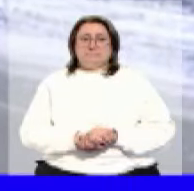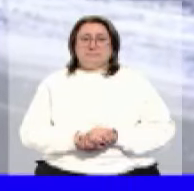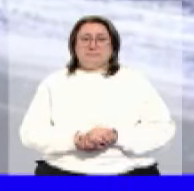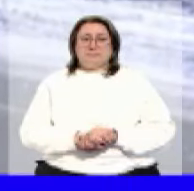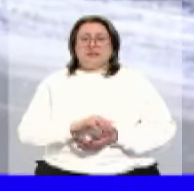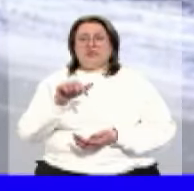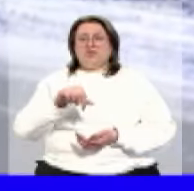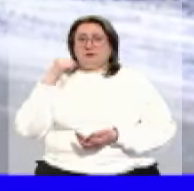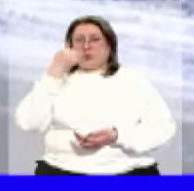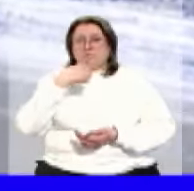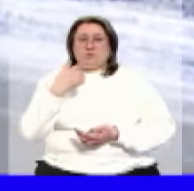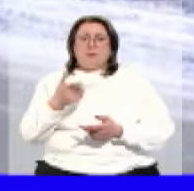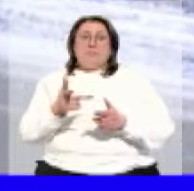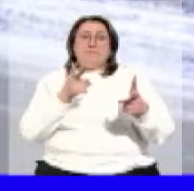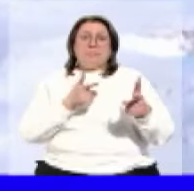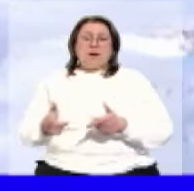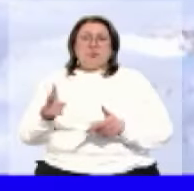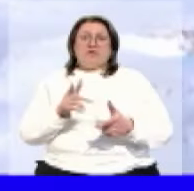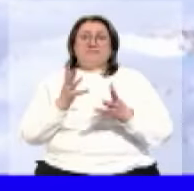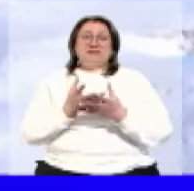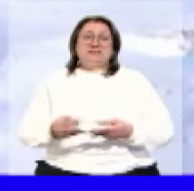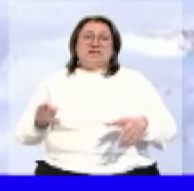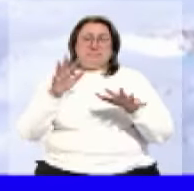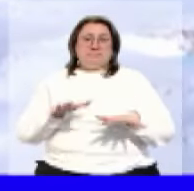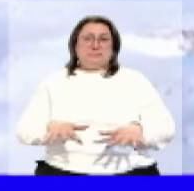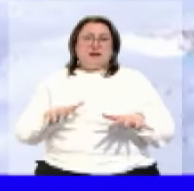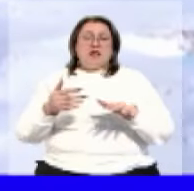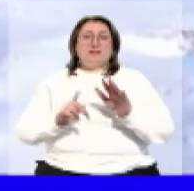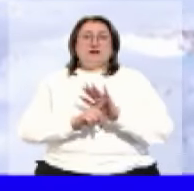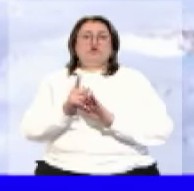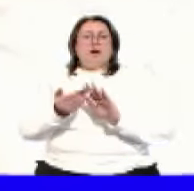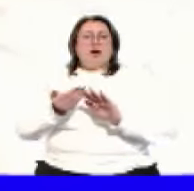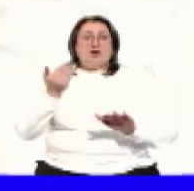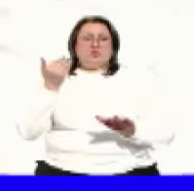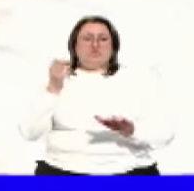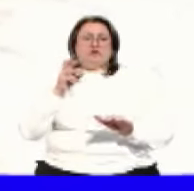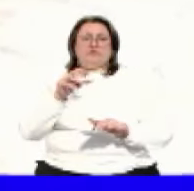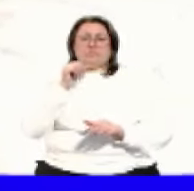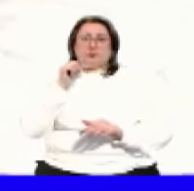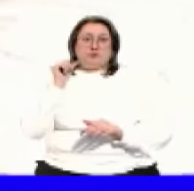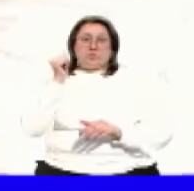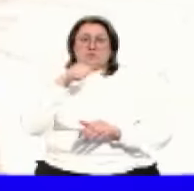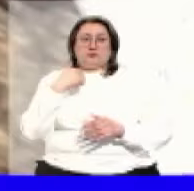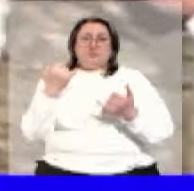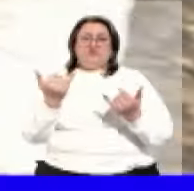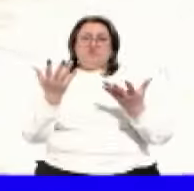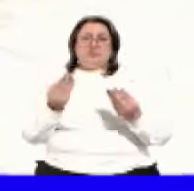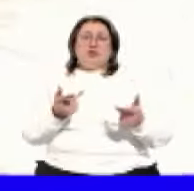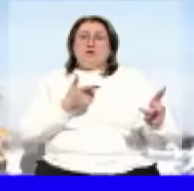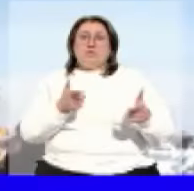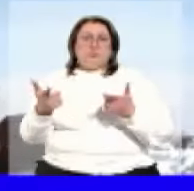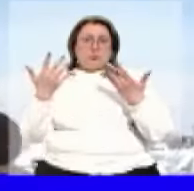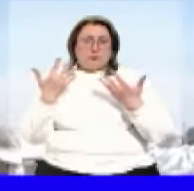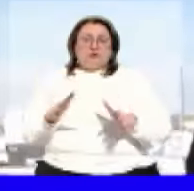Биыл көктемгі су тасқынына дайындық жұмыстары жылдағыдан ерте басталды. Оқыс оқиға кезеңіне бүгінгі күні 200-ге жуық